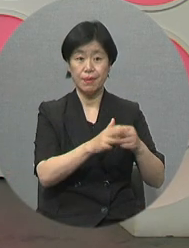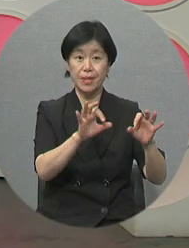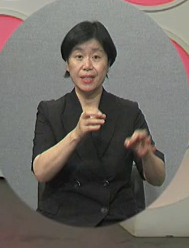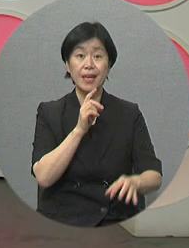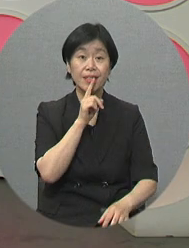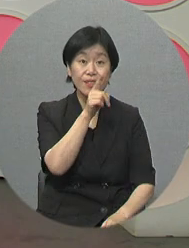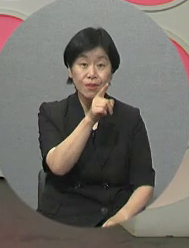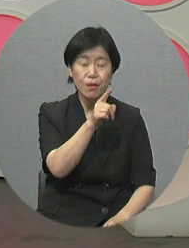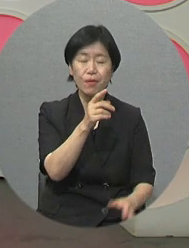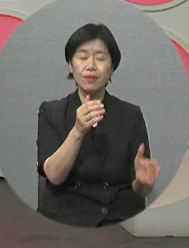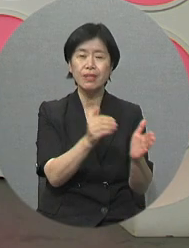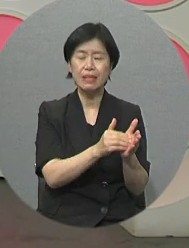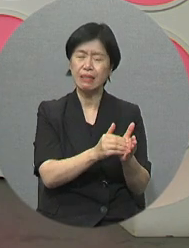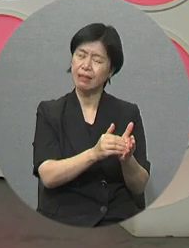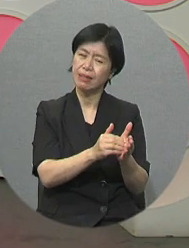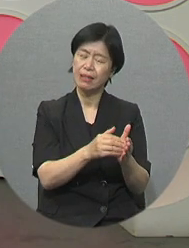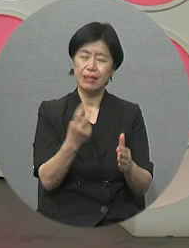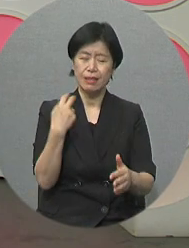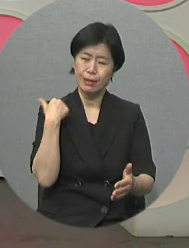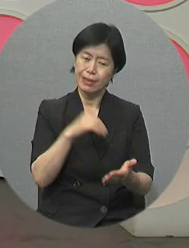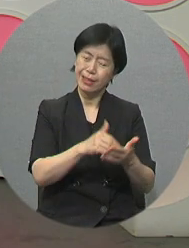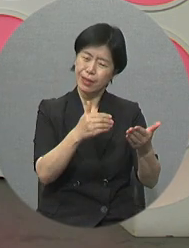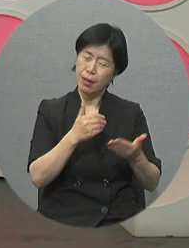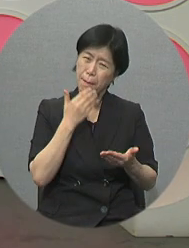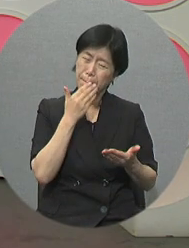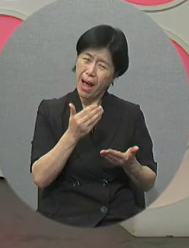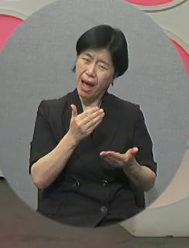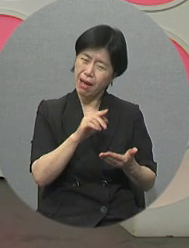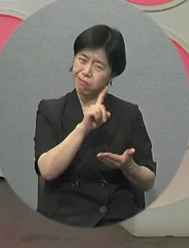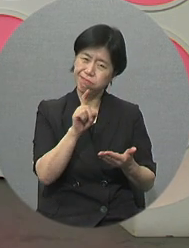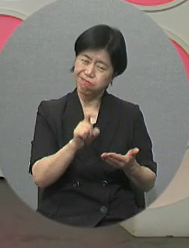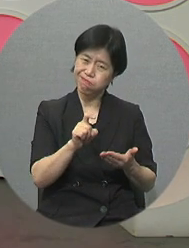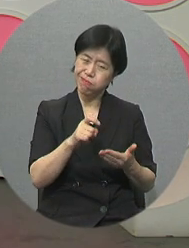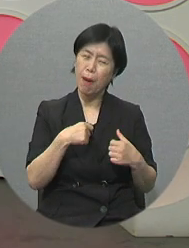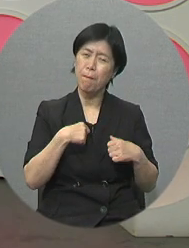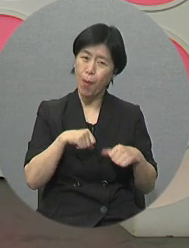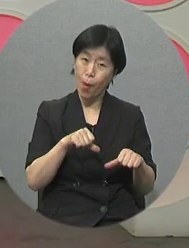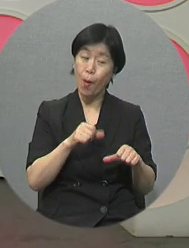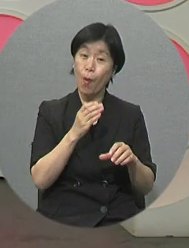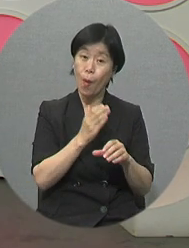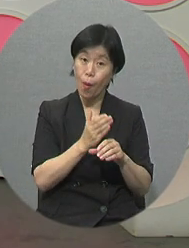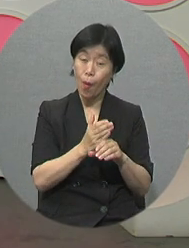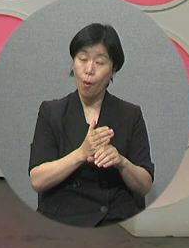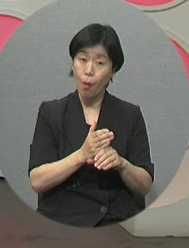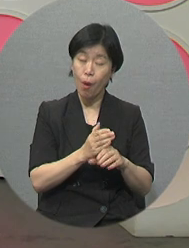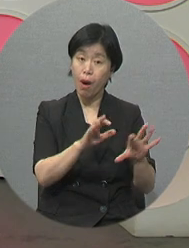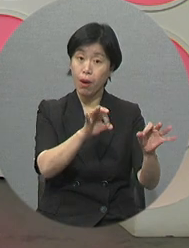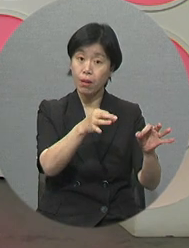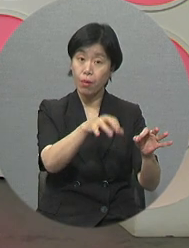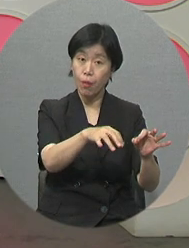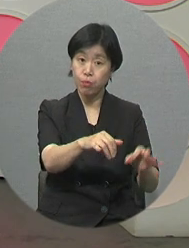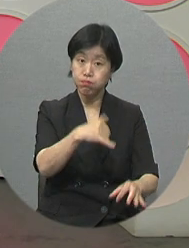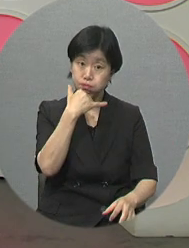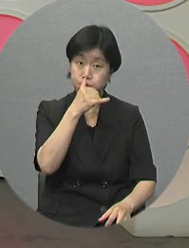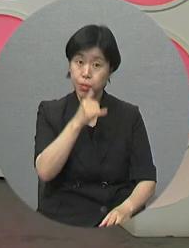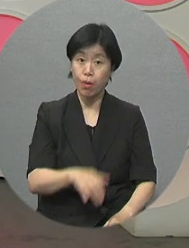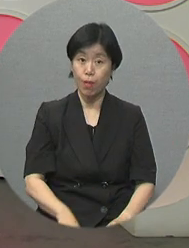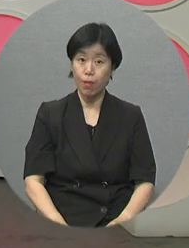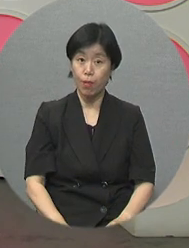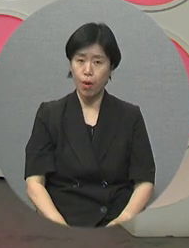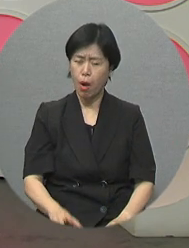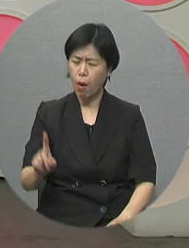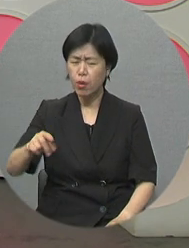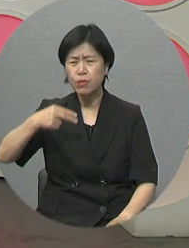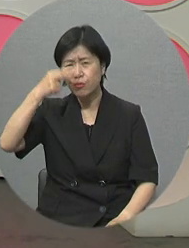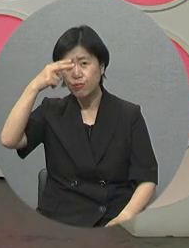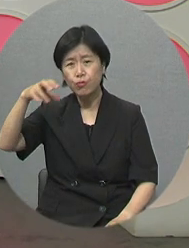후 저는 반쯤 포기한 채로 자책을 하고 있던 중 은행에서 연락이 왔습니다. 한